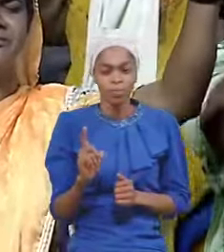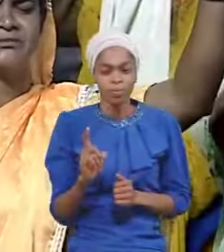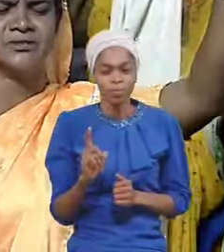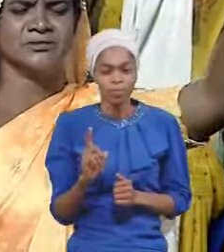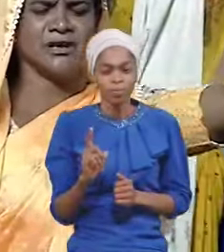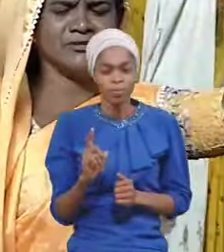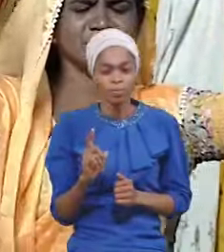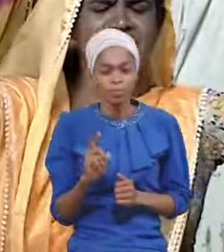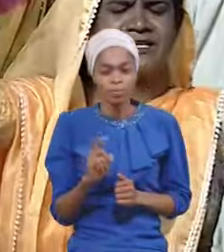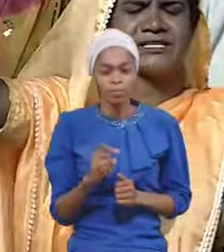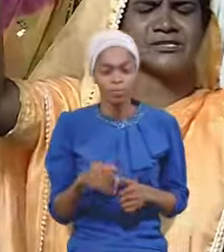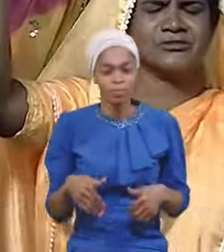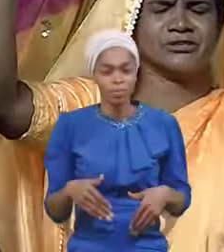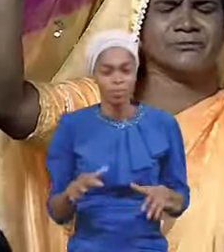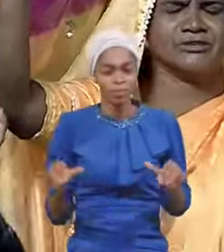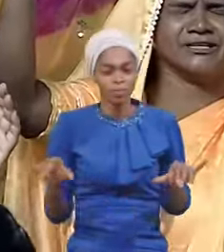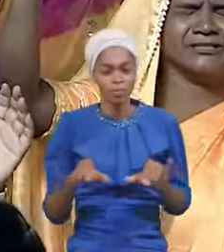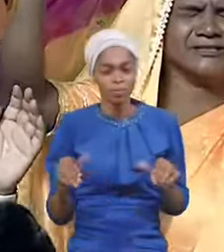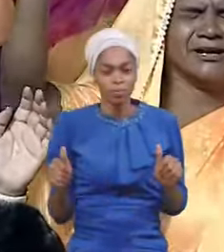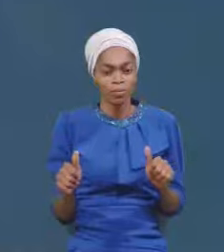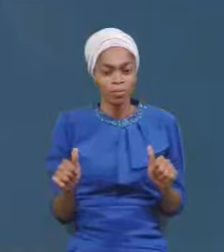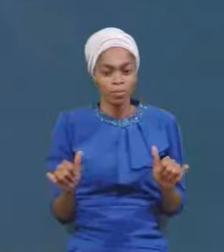let's do the same thing.